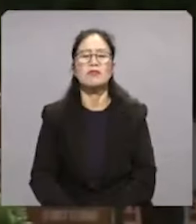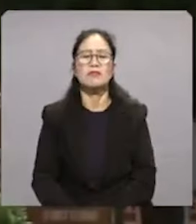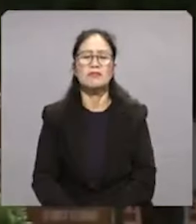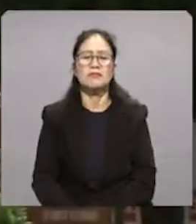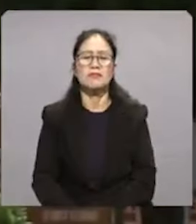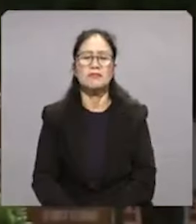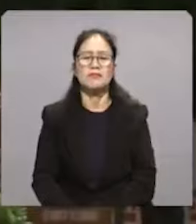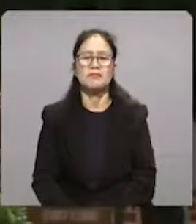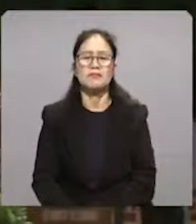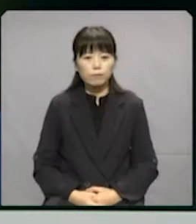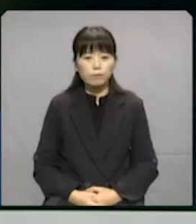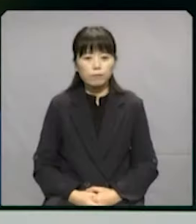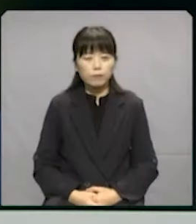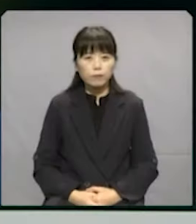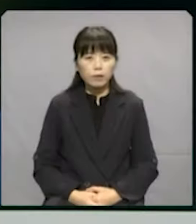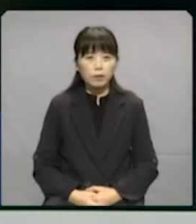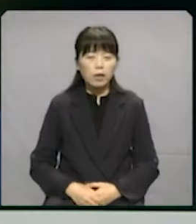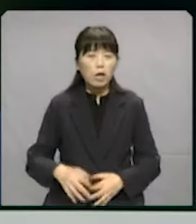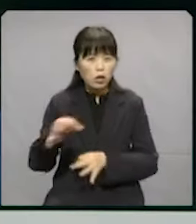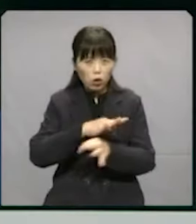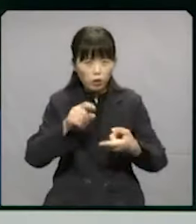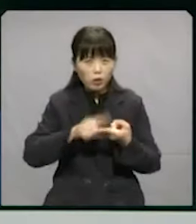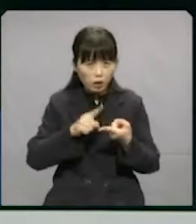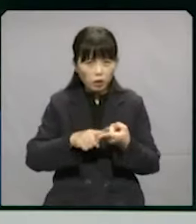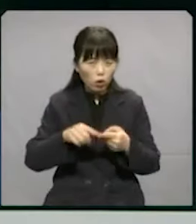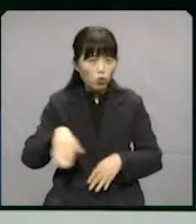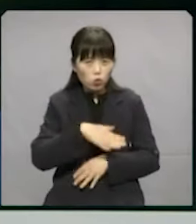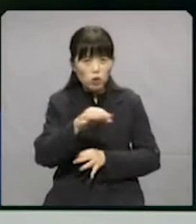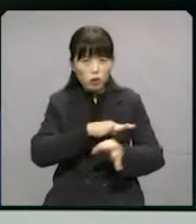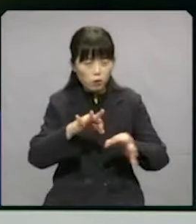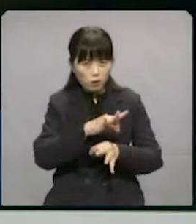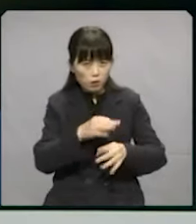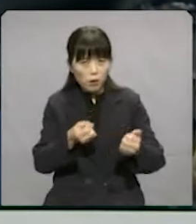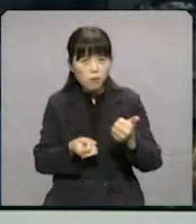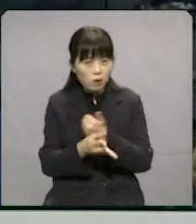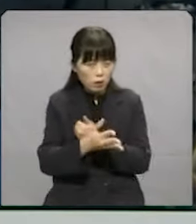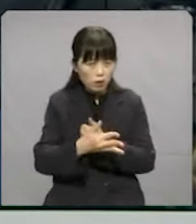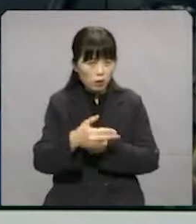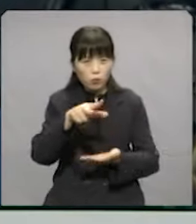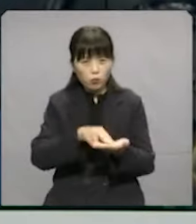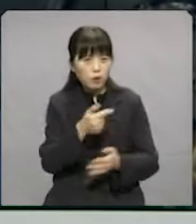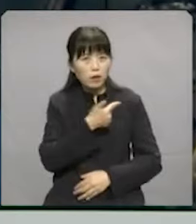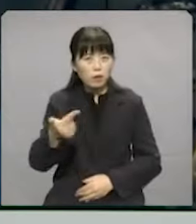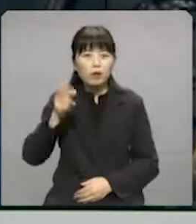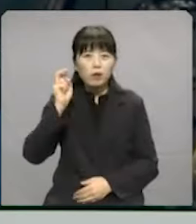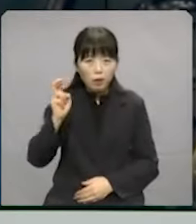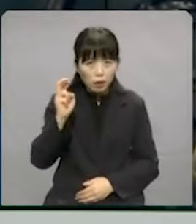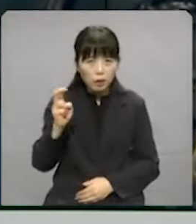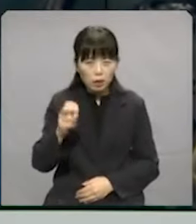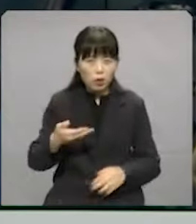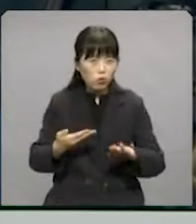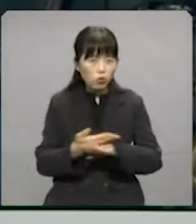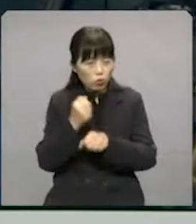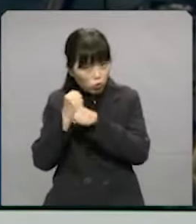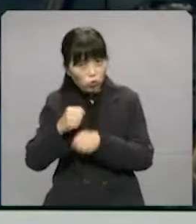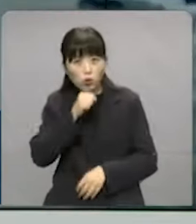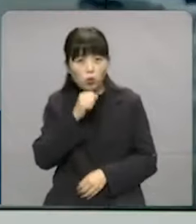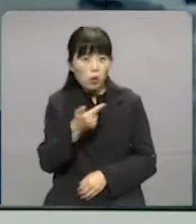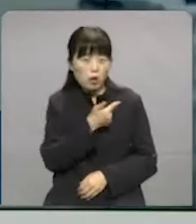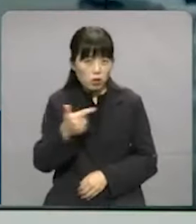뉴스 갈태웅입니다. 특히 경제에서는 우리 경제에 미칠 파장이 만만치 않을 전망인데요. 수출 의존도가